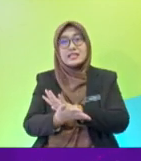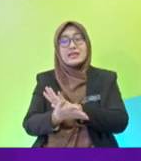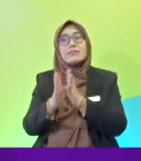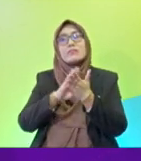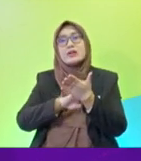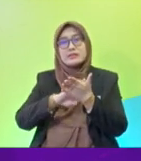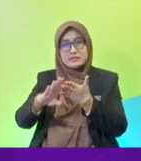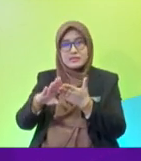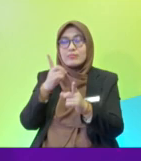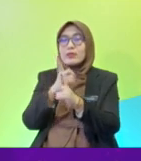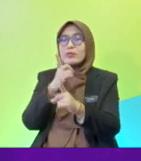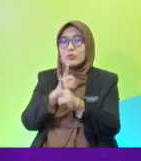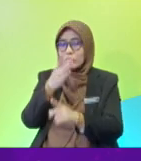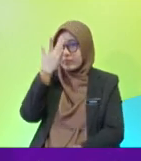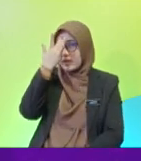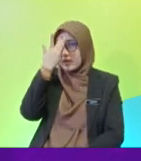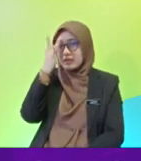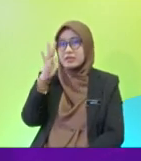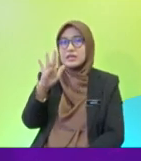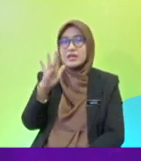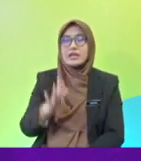rumah Menjadi bersih